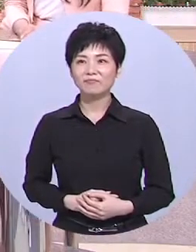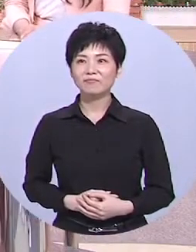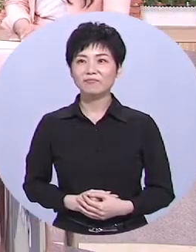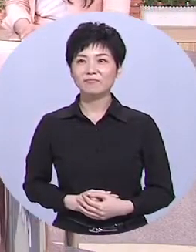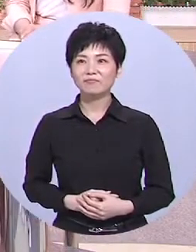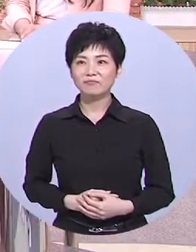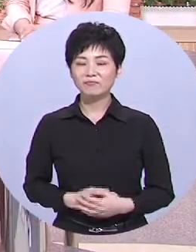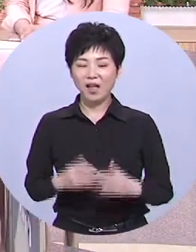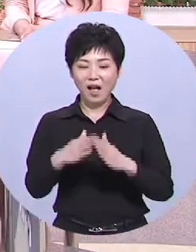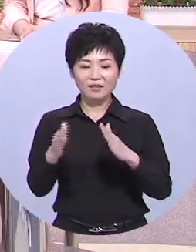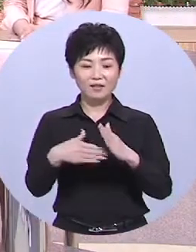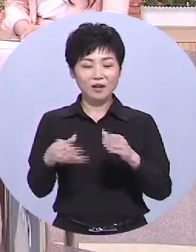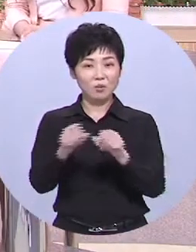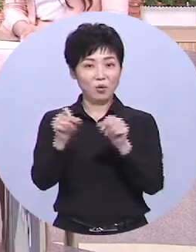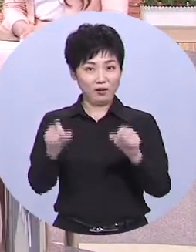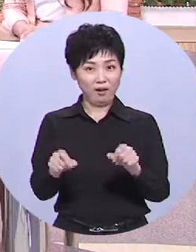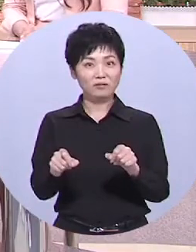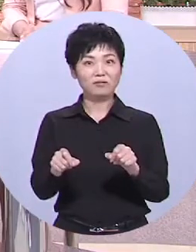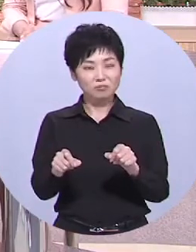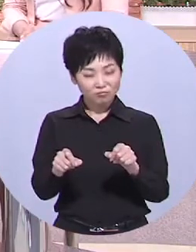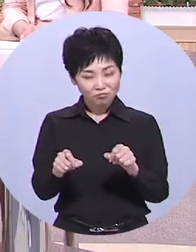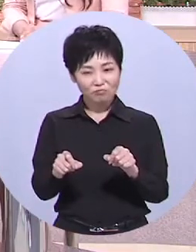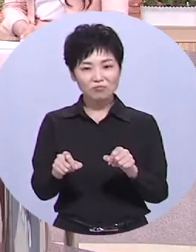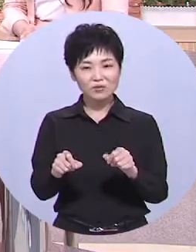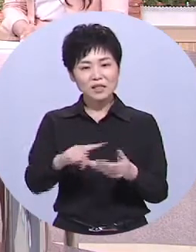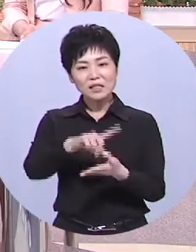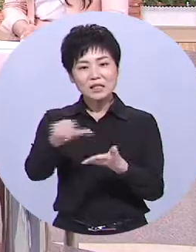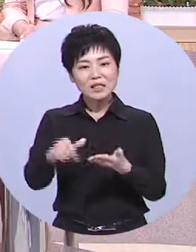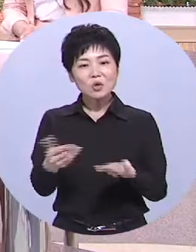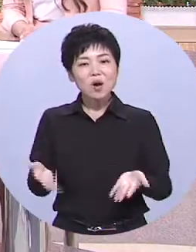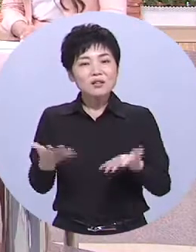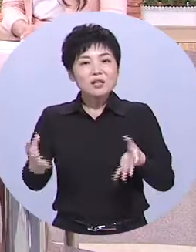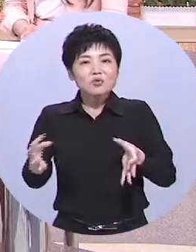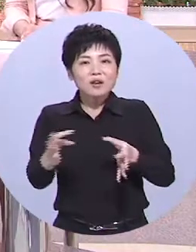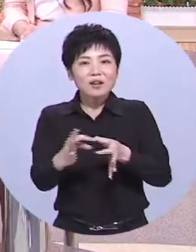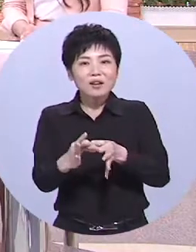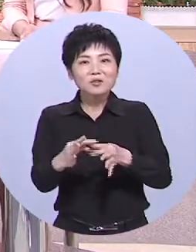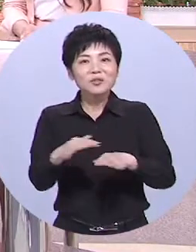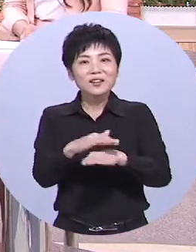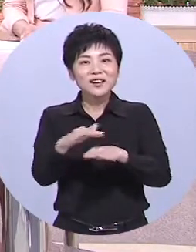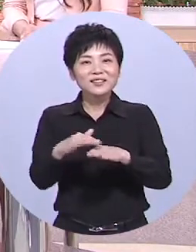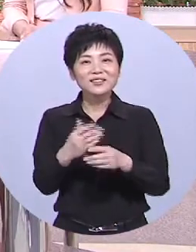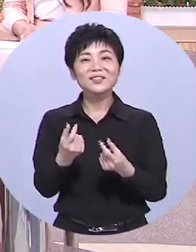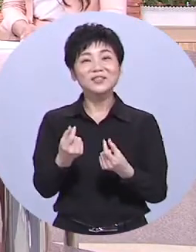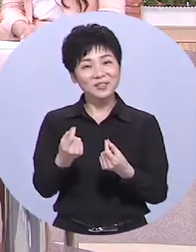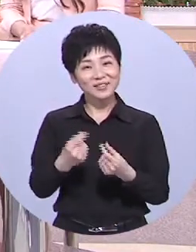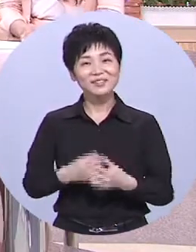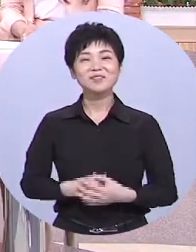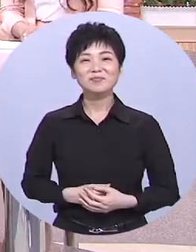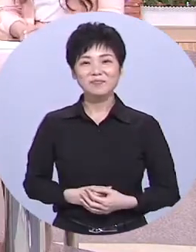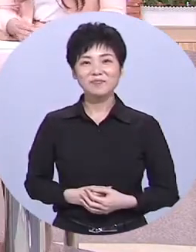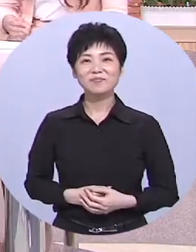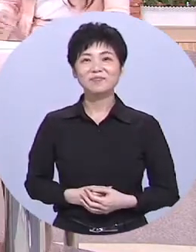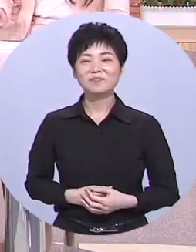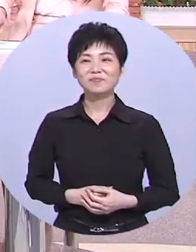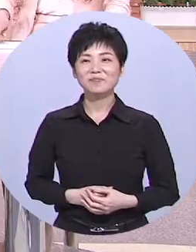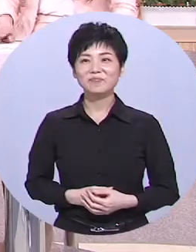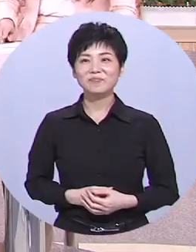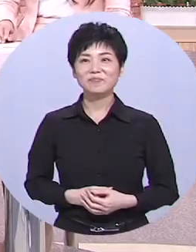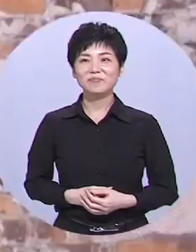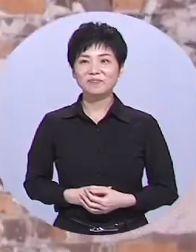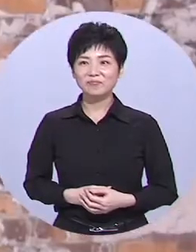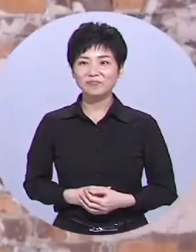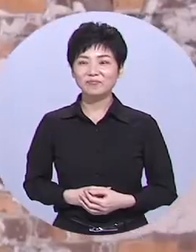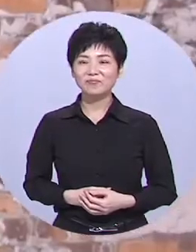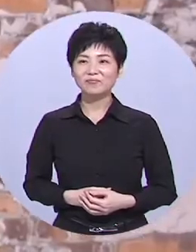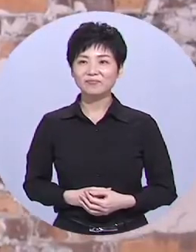なんかこの空き家の問題を逆さにとって、かえってこの地域の活性化につなげるっていうのはすごく魅力的ですね。 本